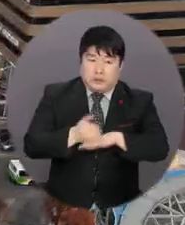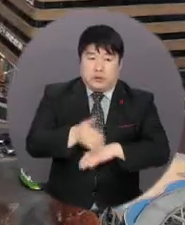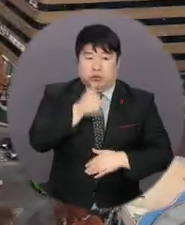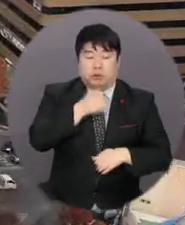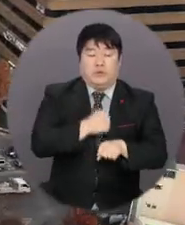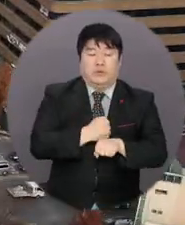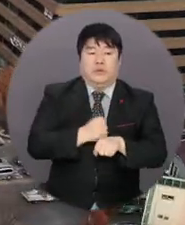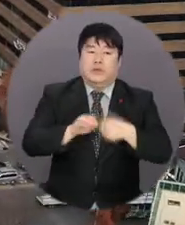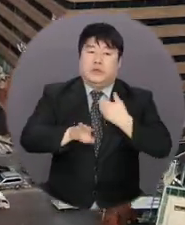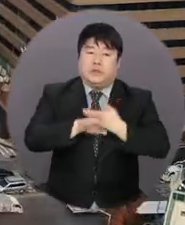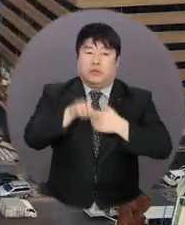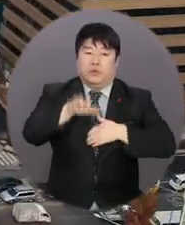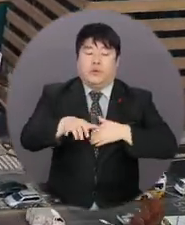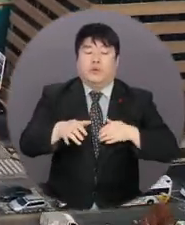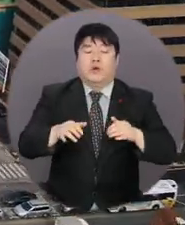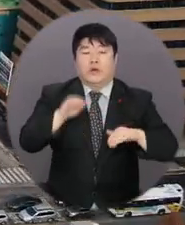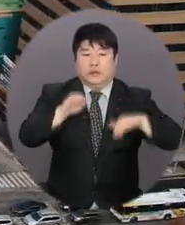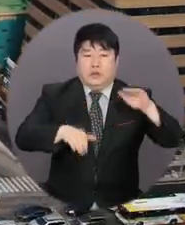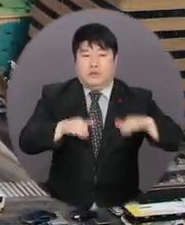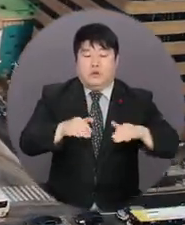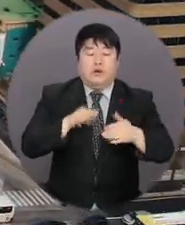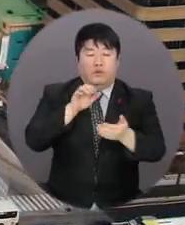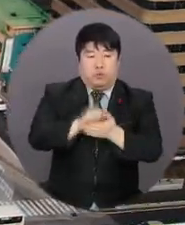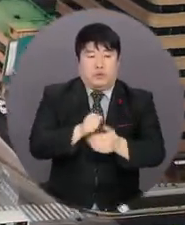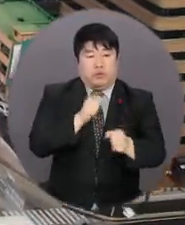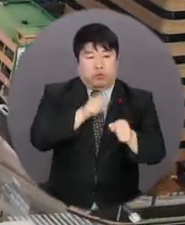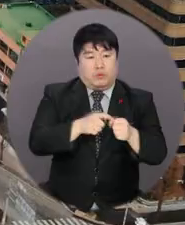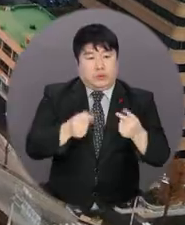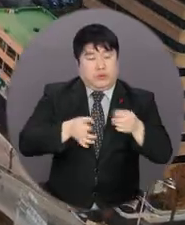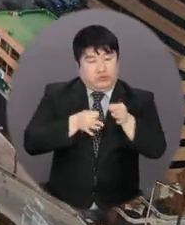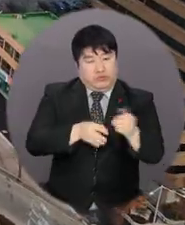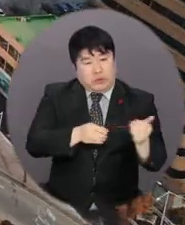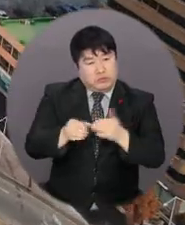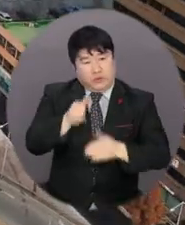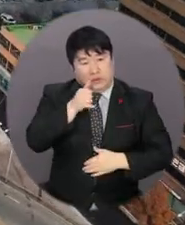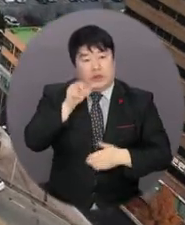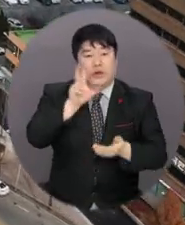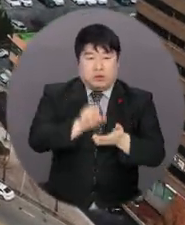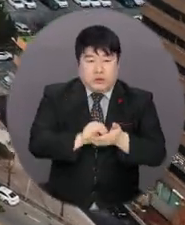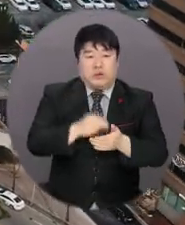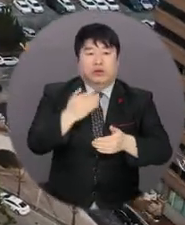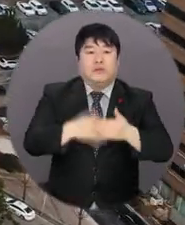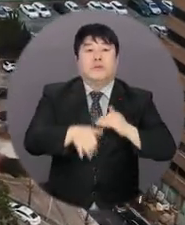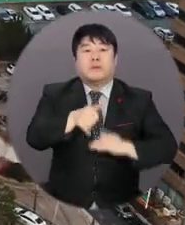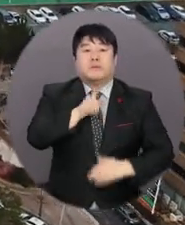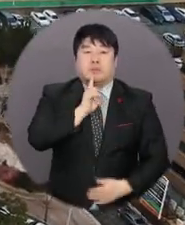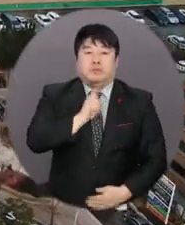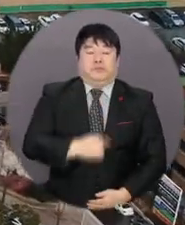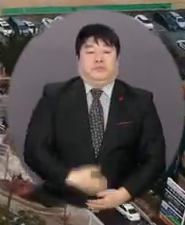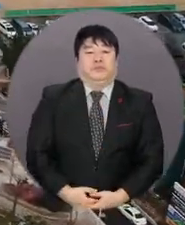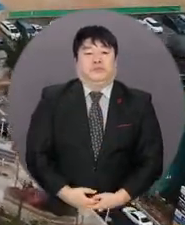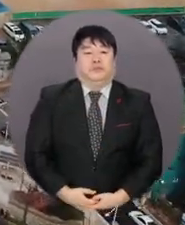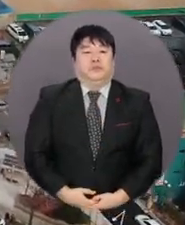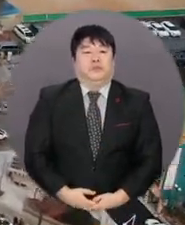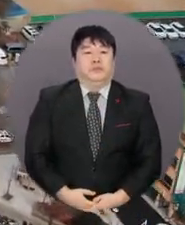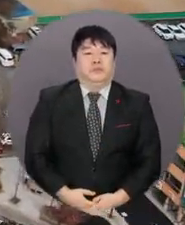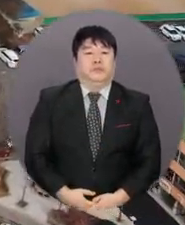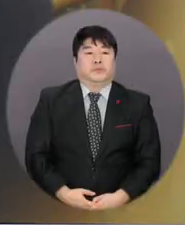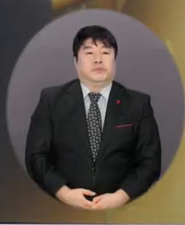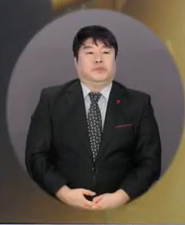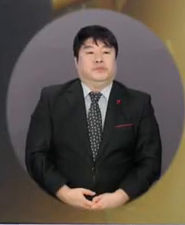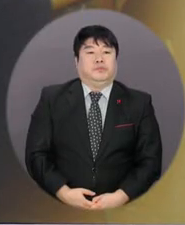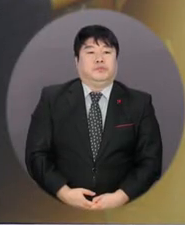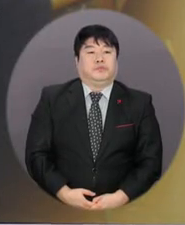산업단지와 차별성을 확보해 목표치만큼의 투자를 이끌 수 있을지는 과제로 남았습니다. MBC 뉴스 우정훈입니다.